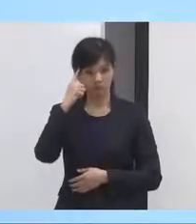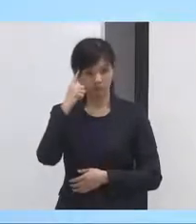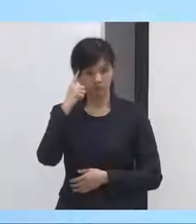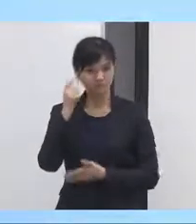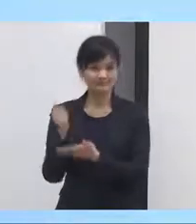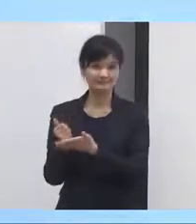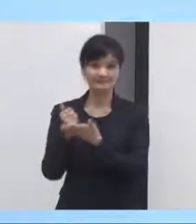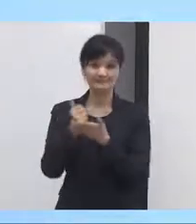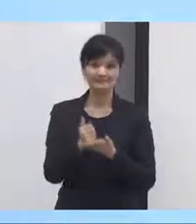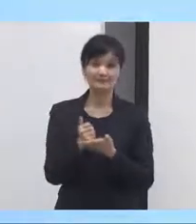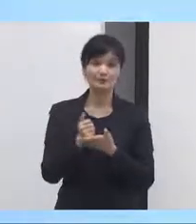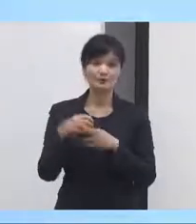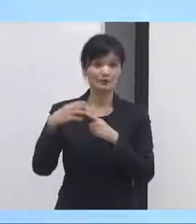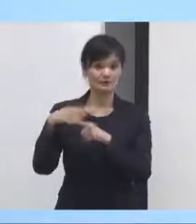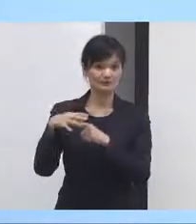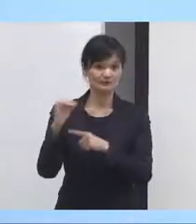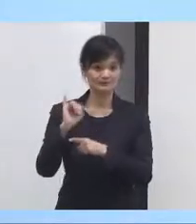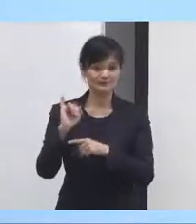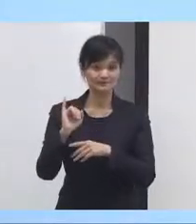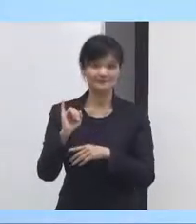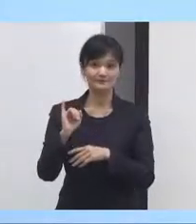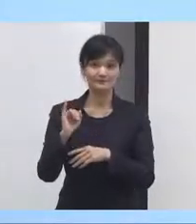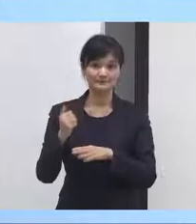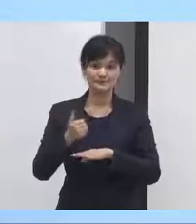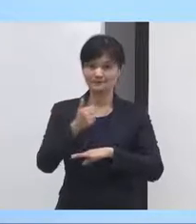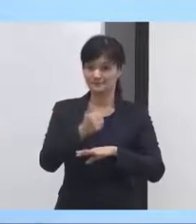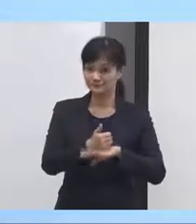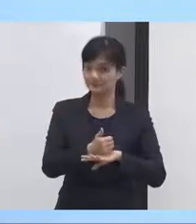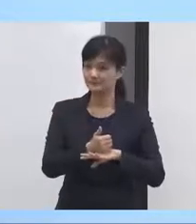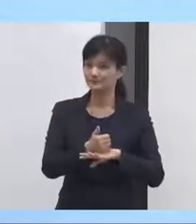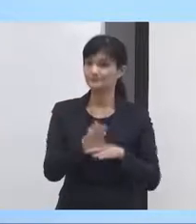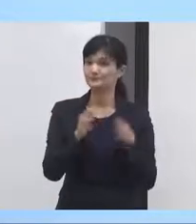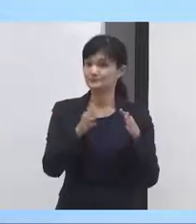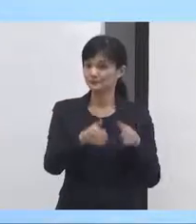我们针对Summit 的整个